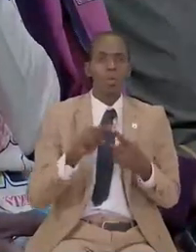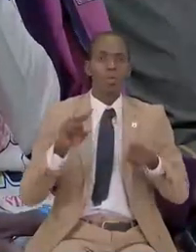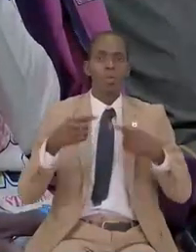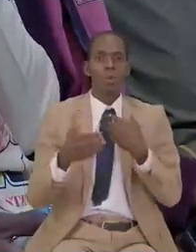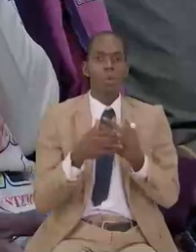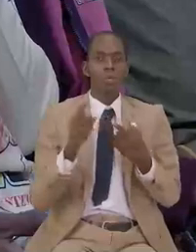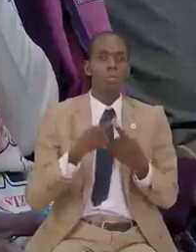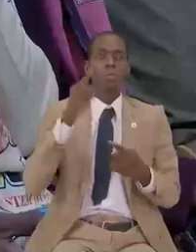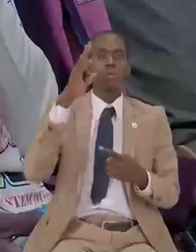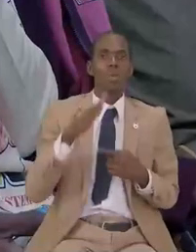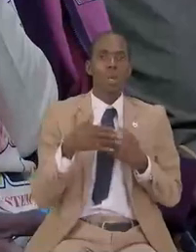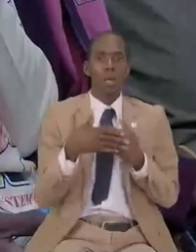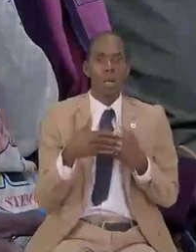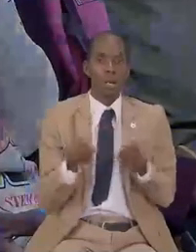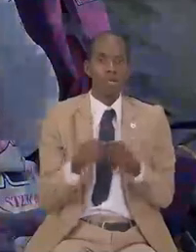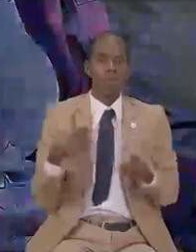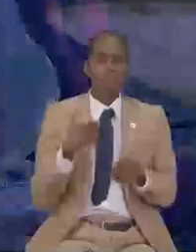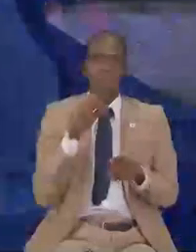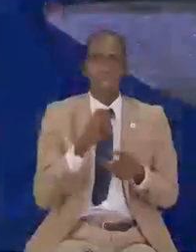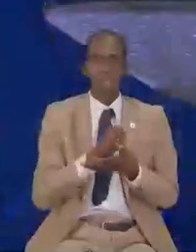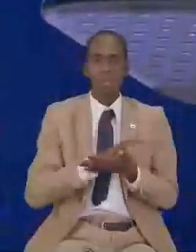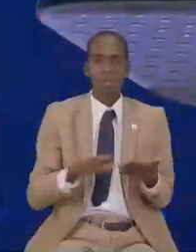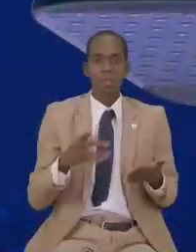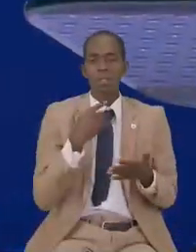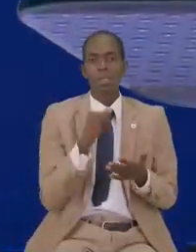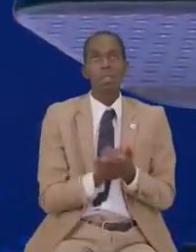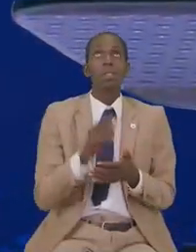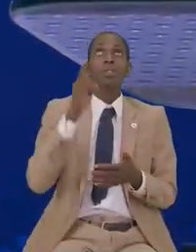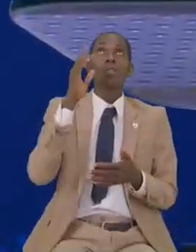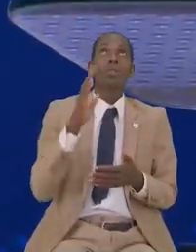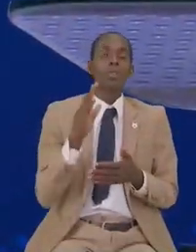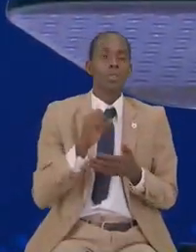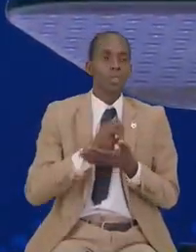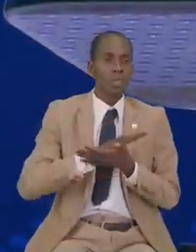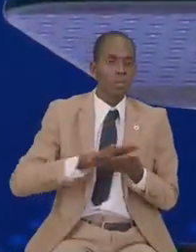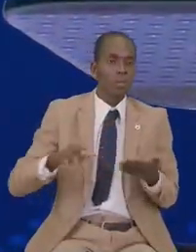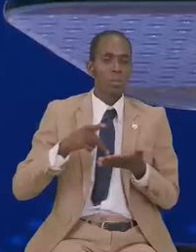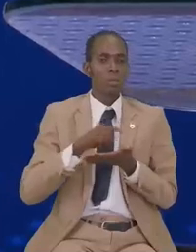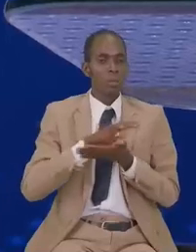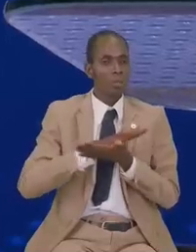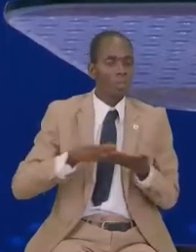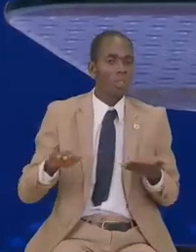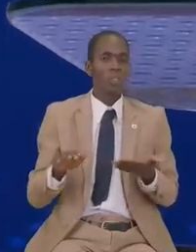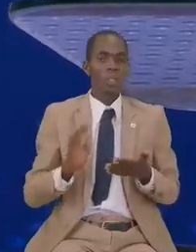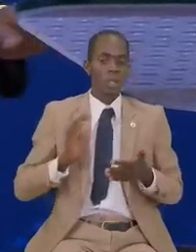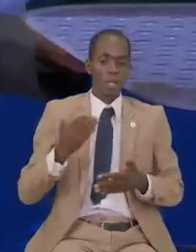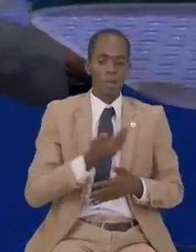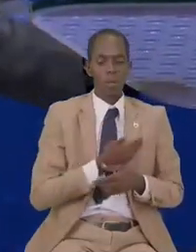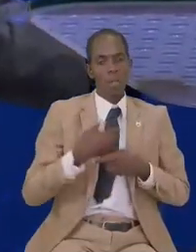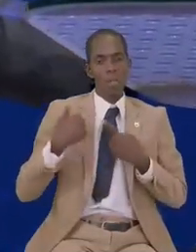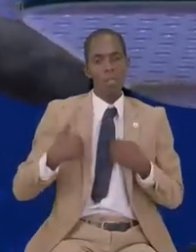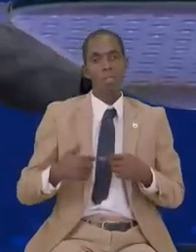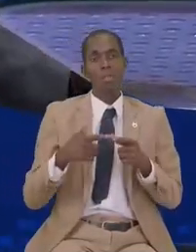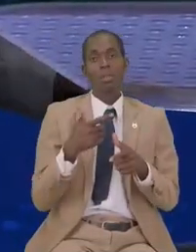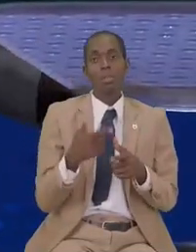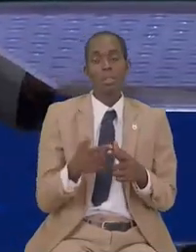Dieu après que nous sommes sanctifiés, nous disons, Seigneur, sanctifie-moi, purifie-moi, purifie mon cœur. Et